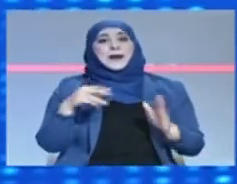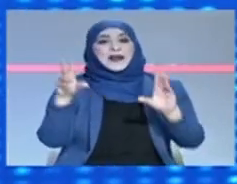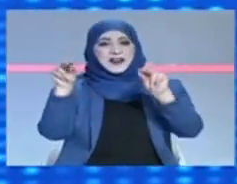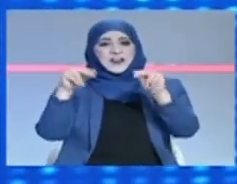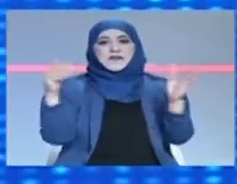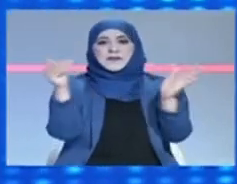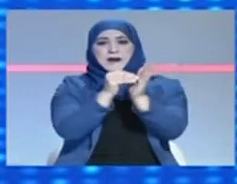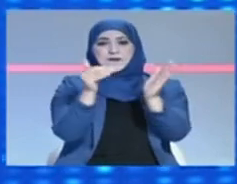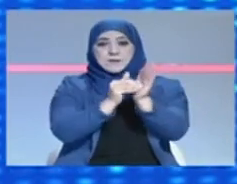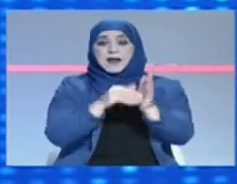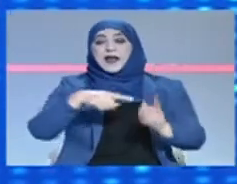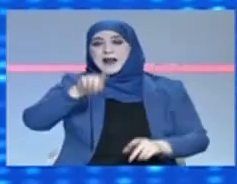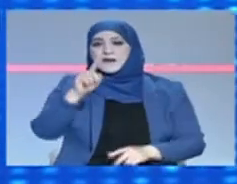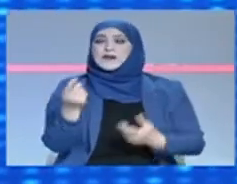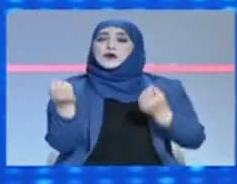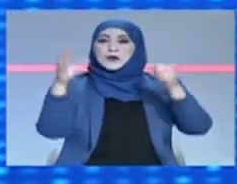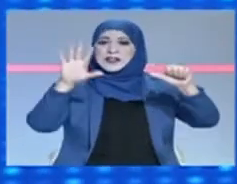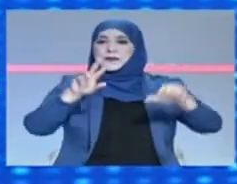تسجيل